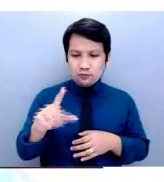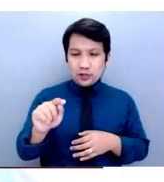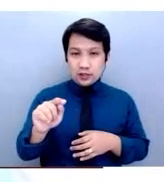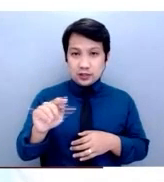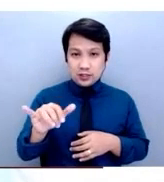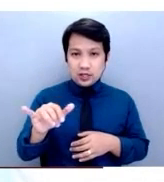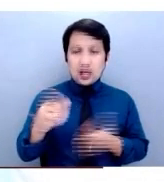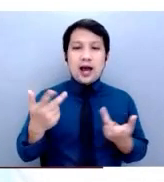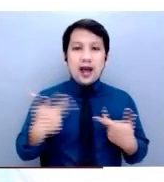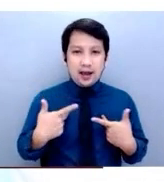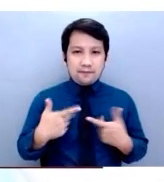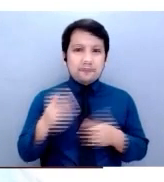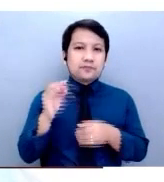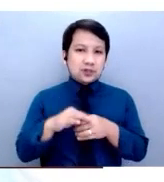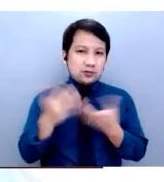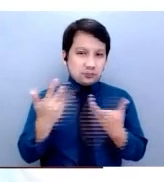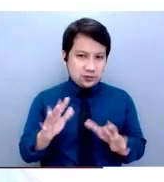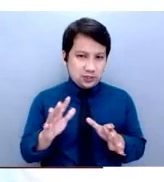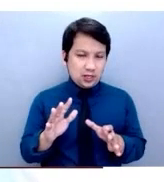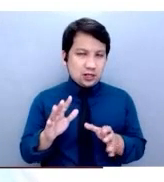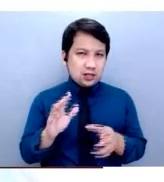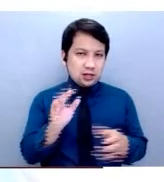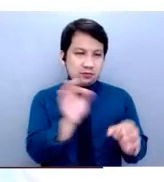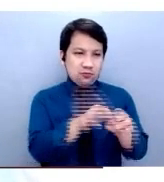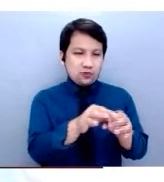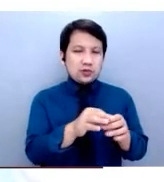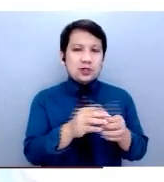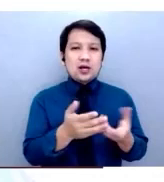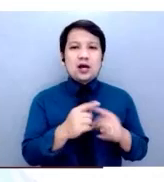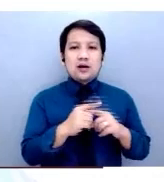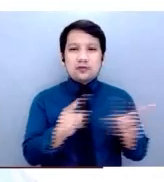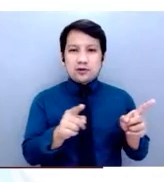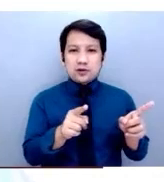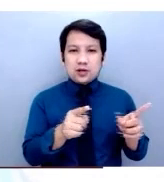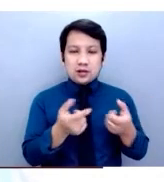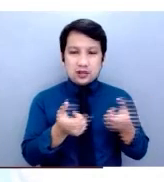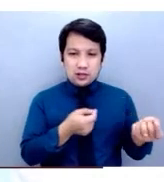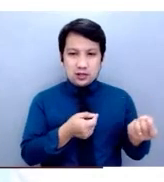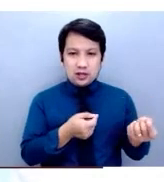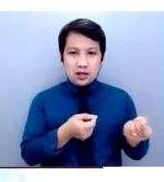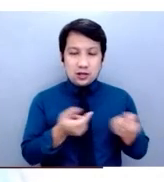or meron ng boto, no? Ngunit ang talagang practice diyan kasi